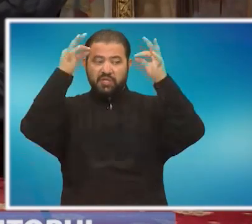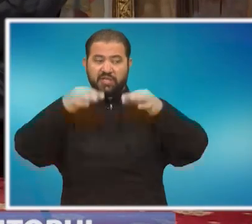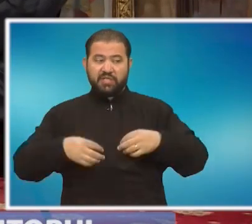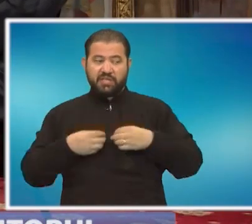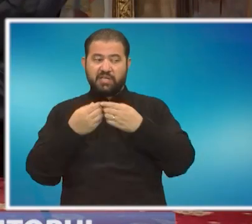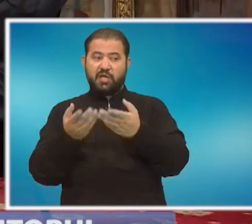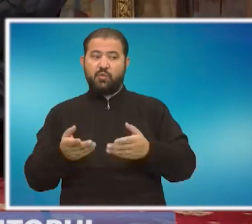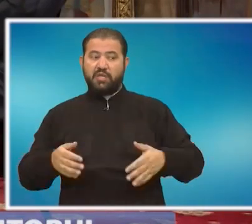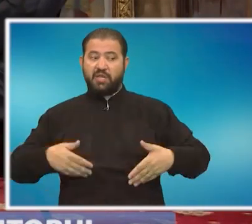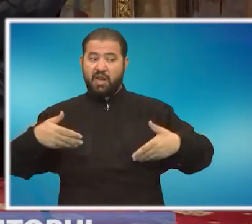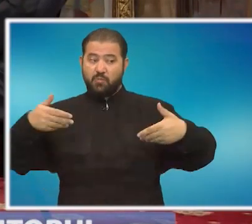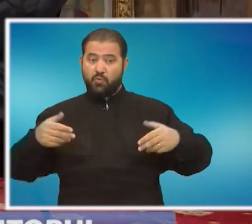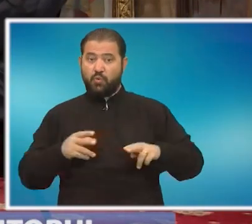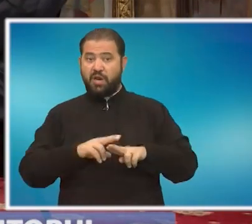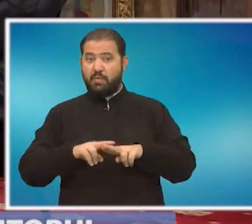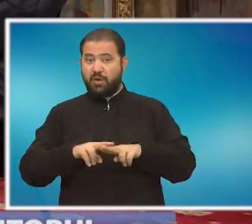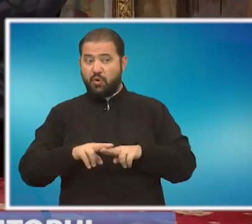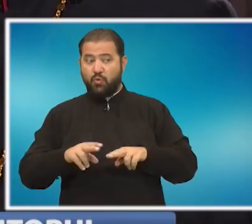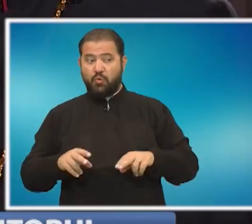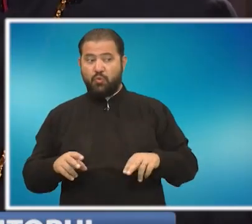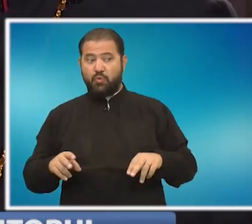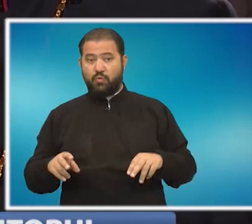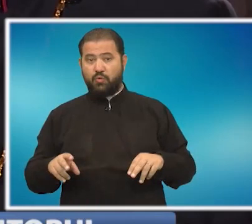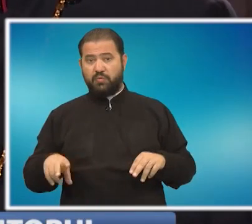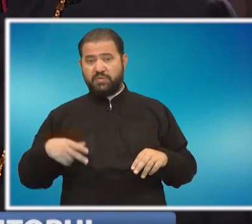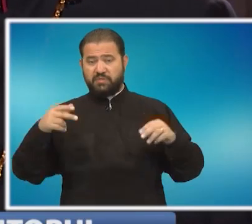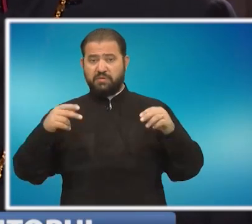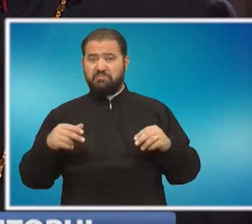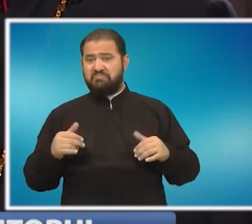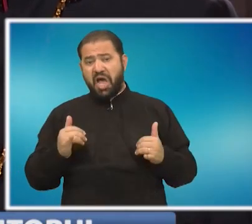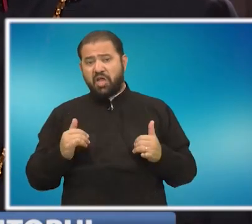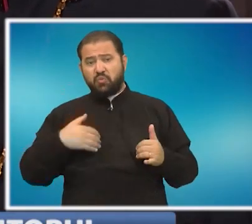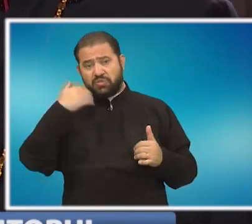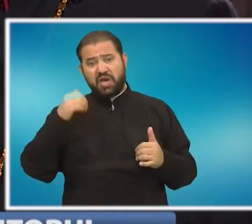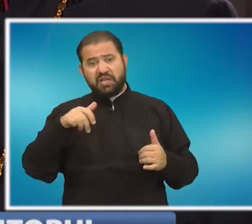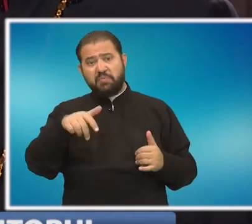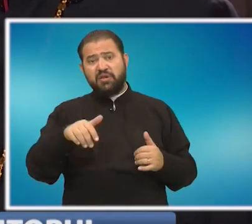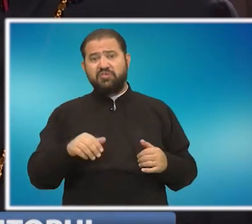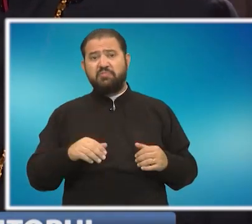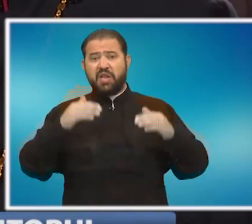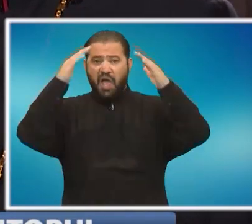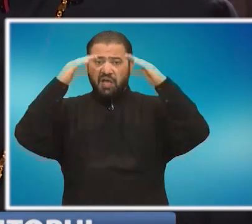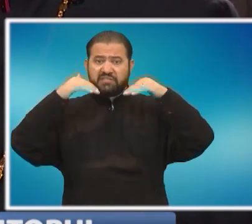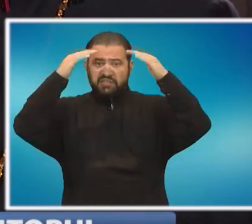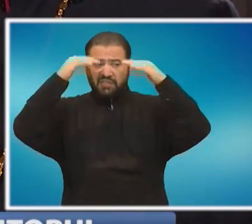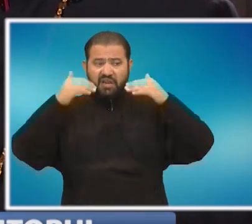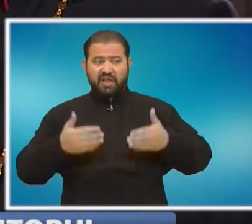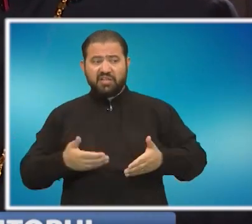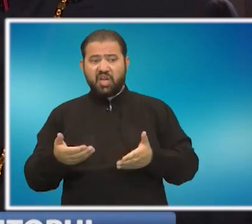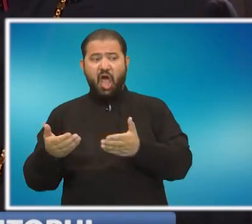bucurăm să ne reîntâlnim, așa cum mergem la zilele prietenilor noștri, la zilele celor apropiați,